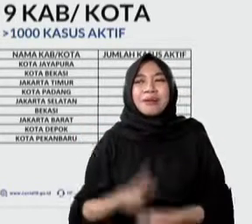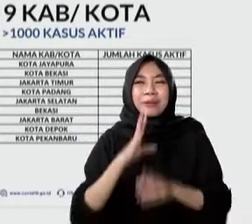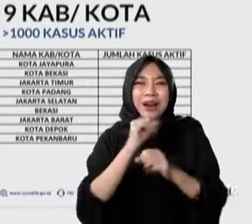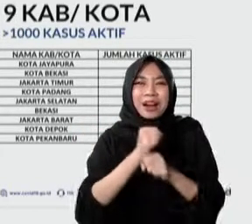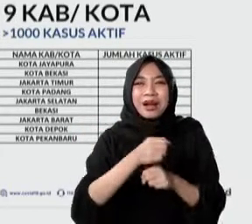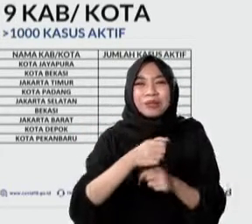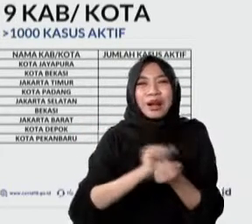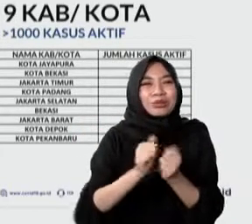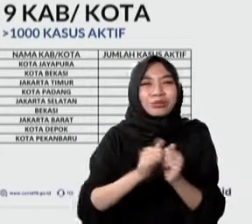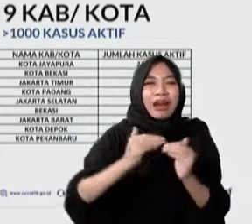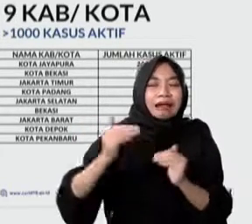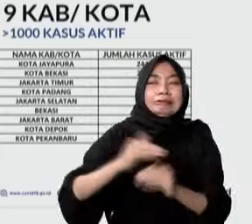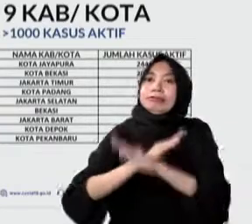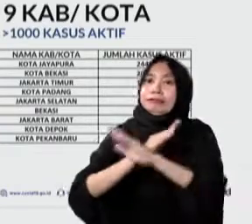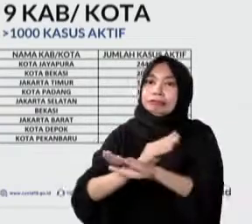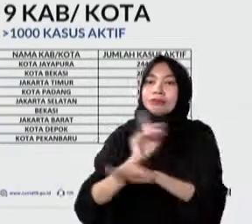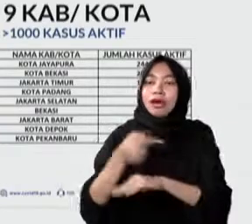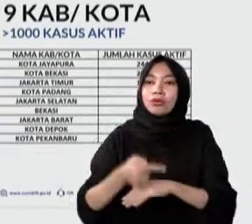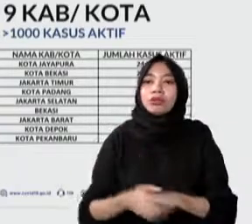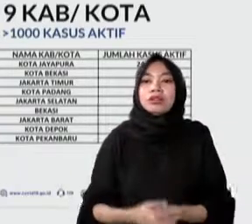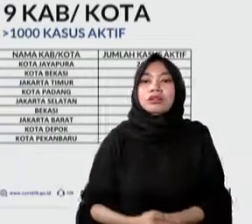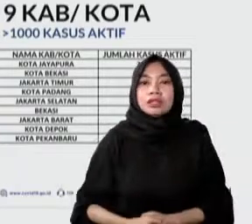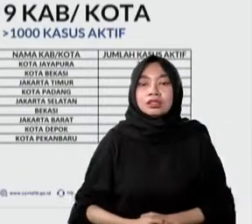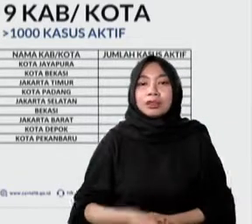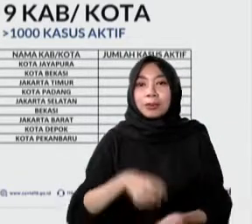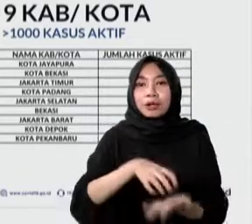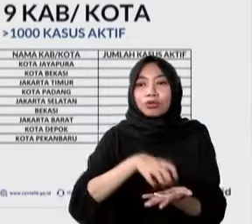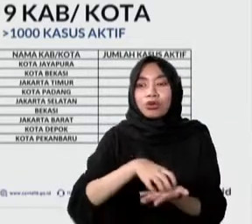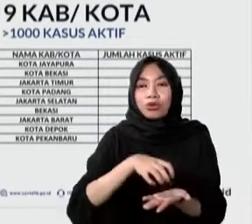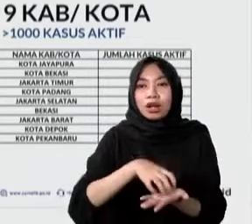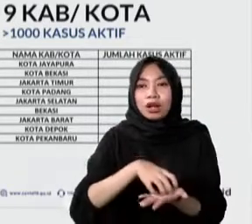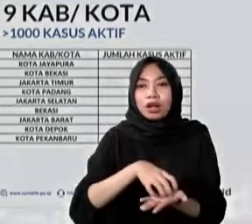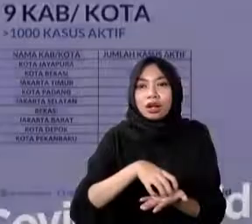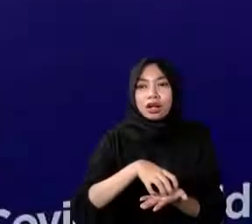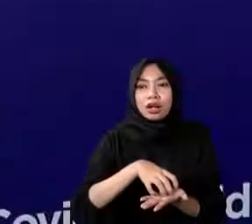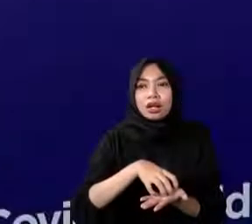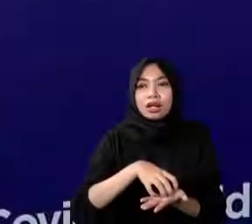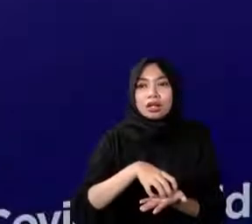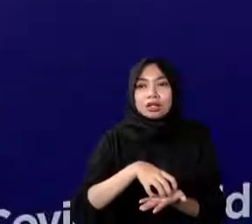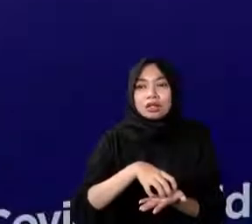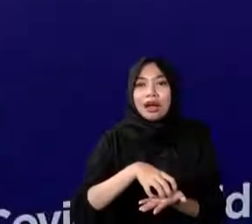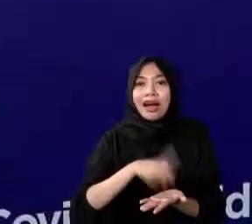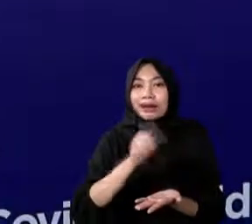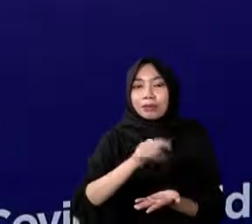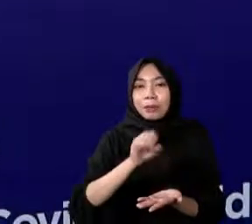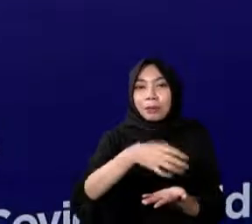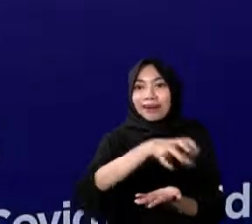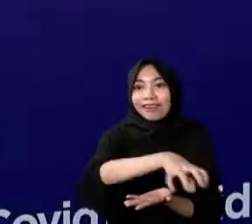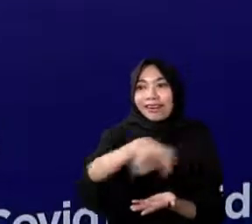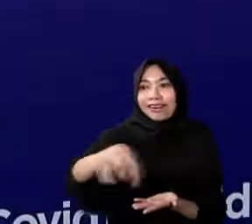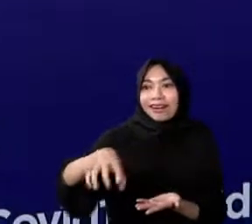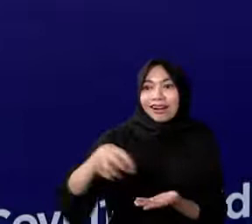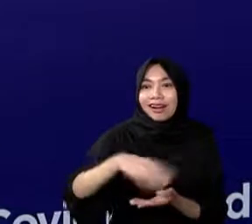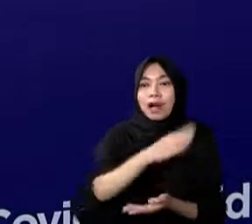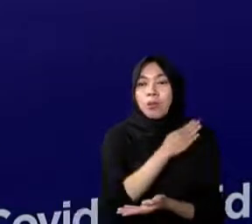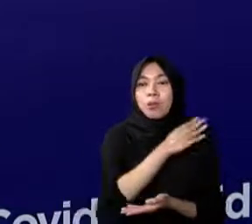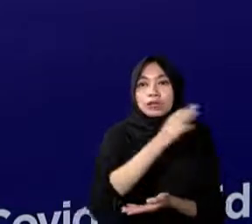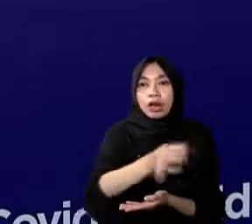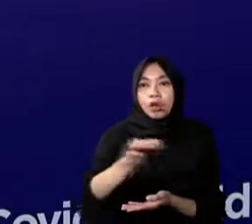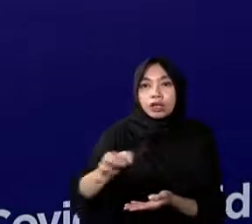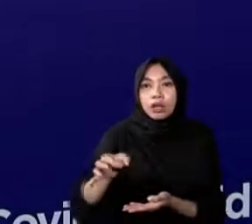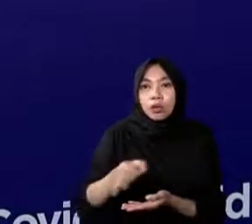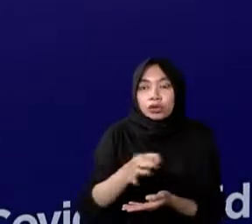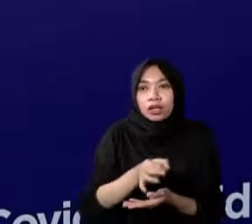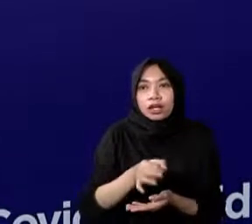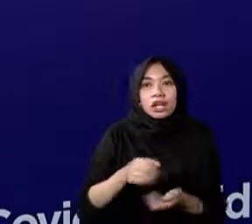kenaikan kasus lagi nih. Kalau yang zero ada nggak nih Mbak Dewi? Ada Kalau datanya nggak? Ada. Jadi ada beberapa memang kabupaten kota